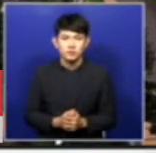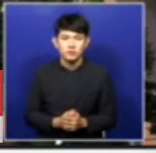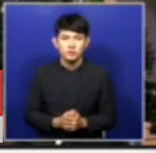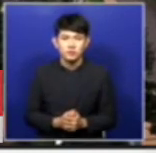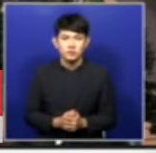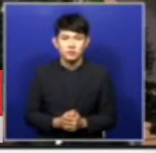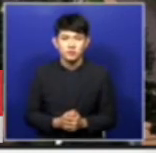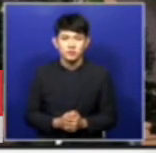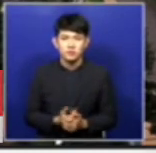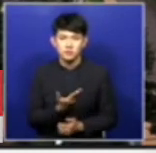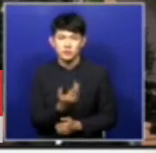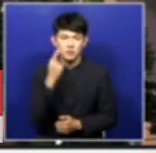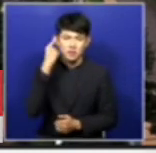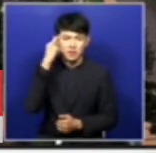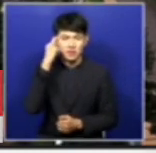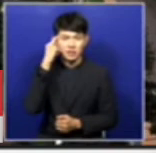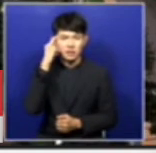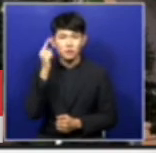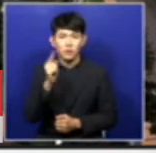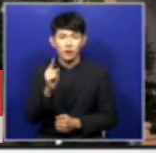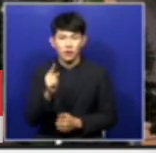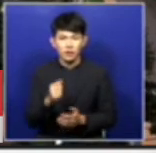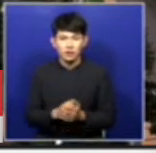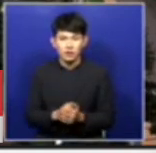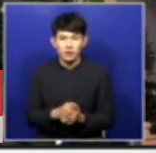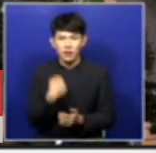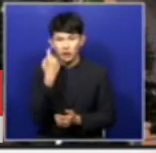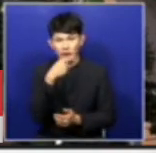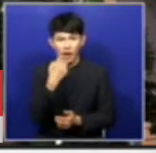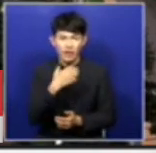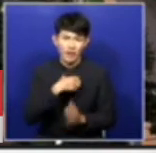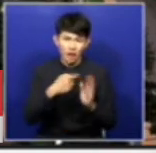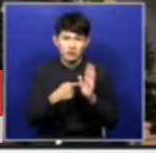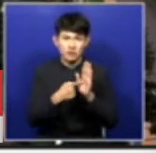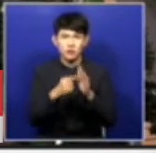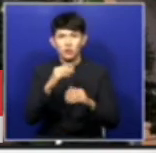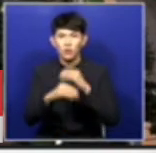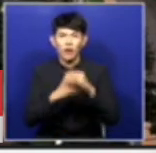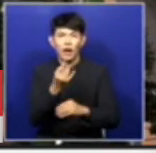ท่านคิดว่าถ้าใครอยากจะเสนอโครงการอะไร